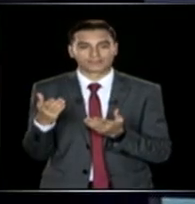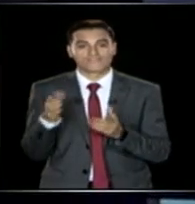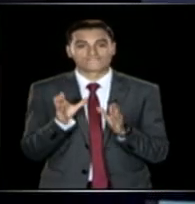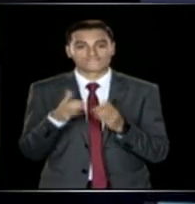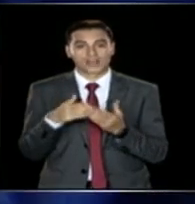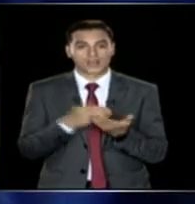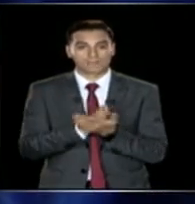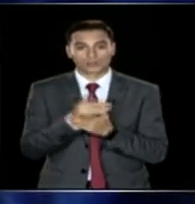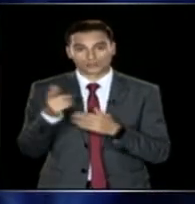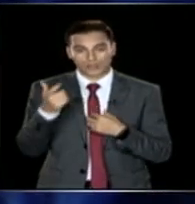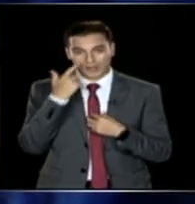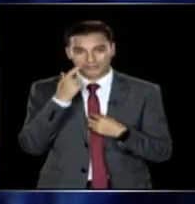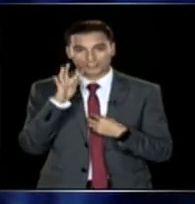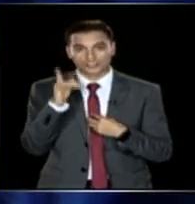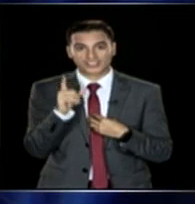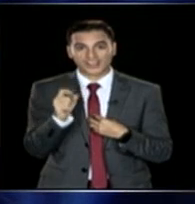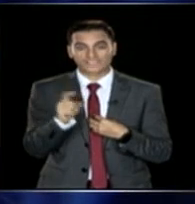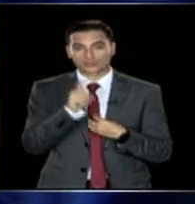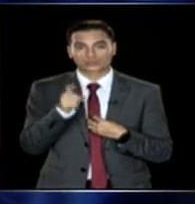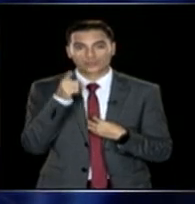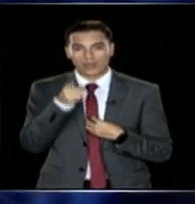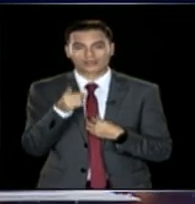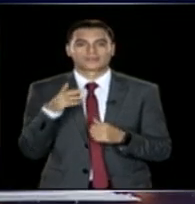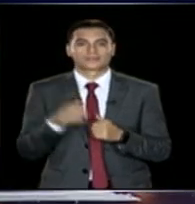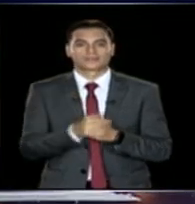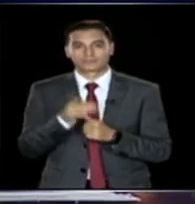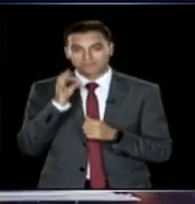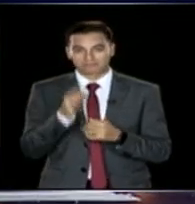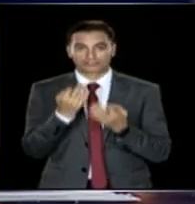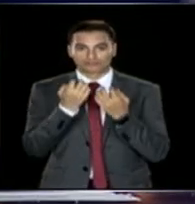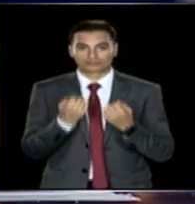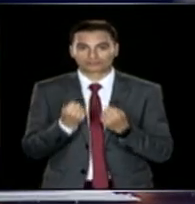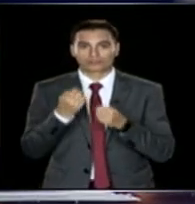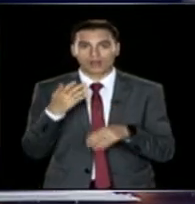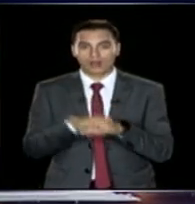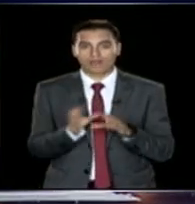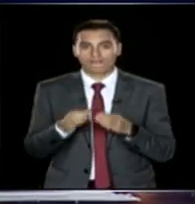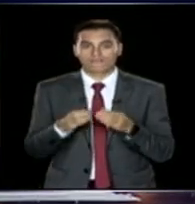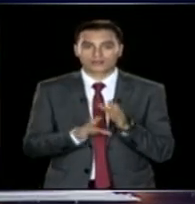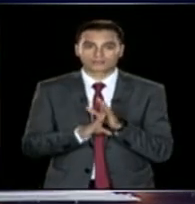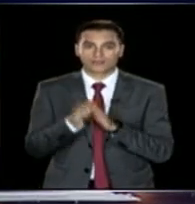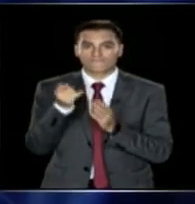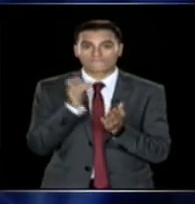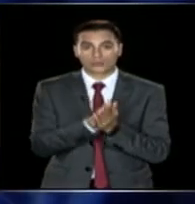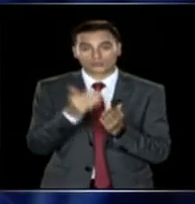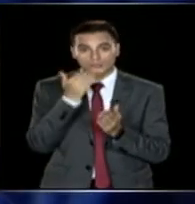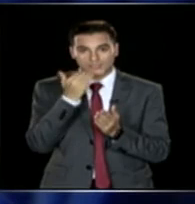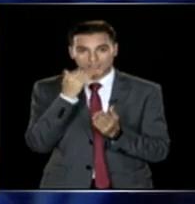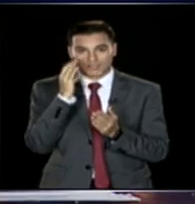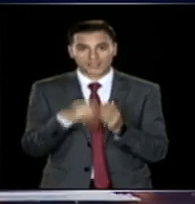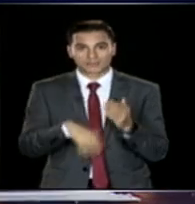البوصلة، شريف عندك سؤال، محتاج تحافظ على الفرصة إن شاء